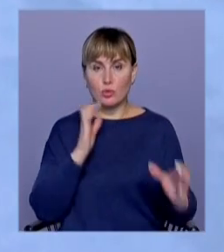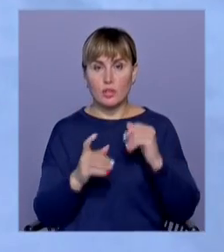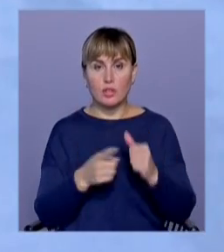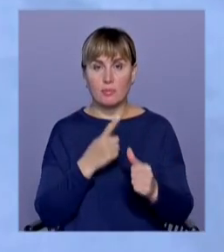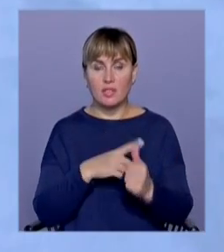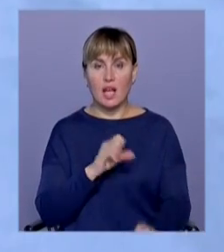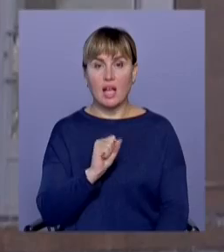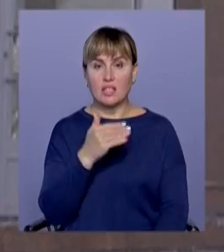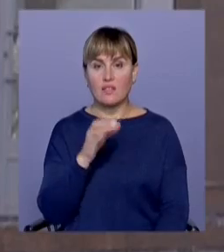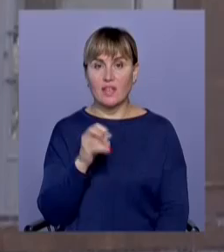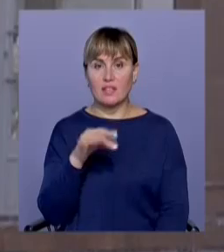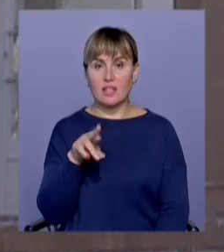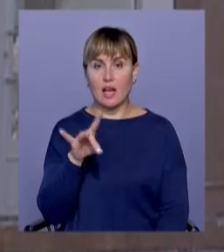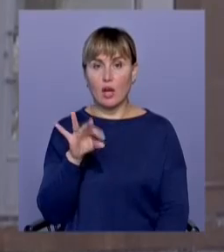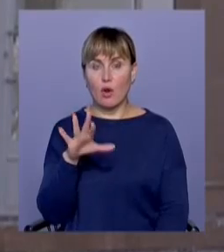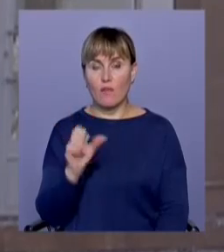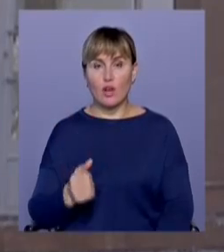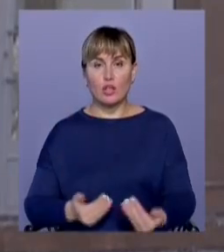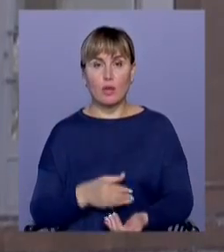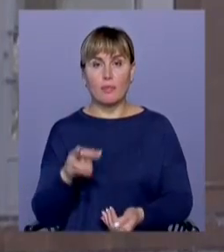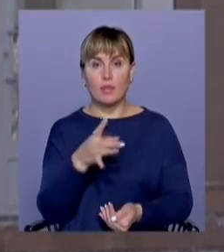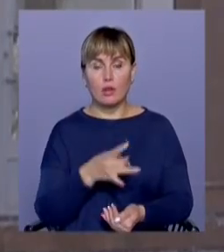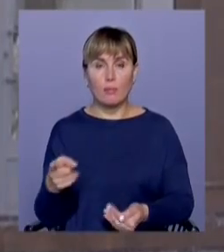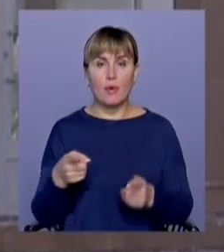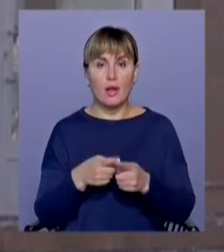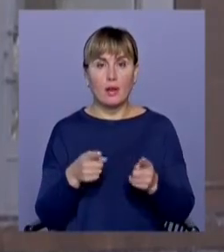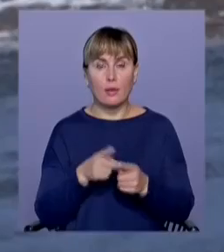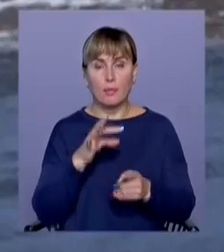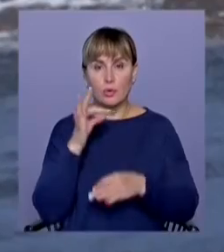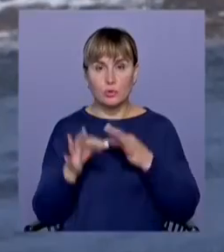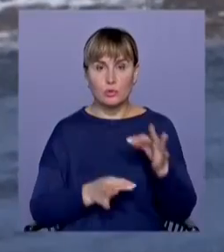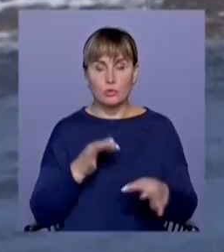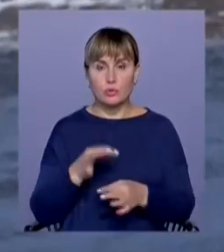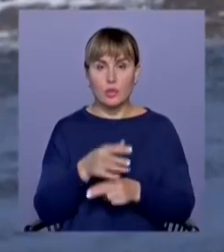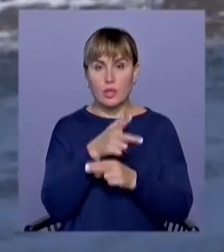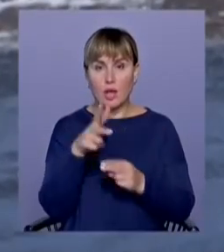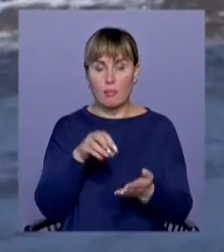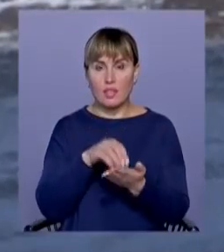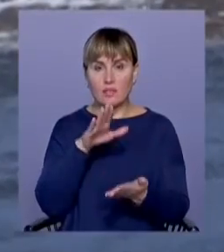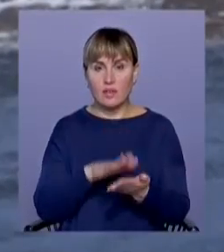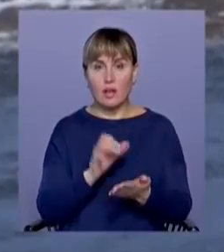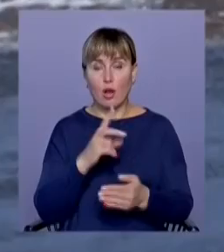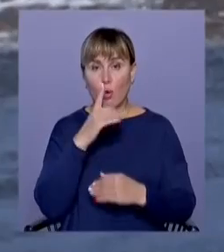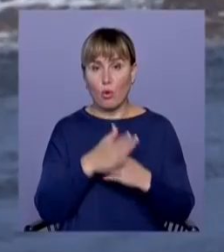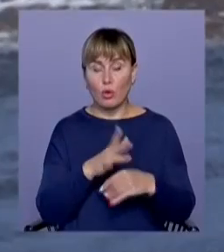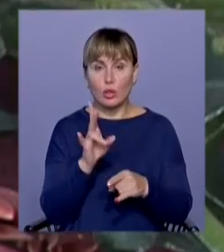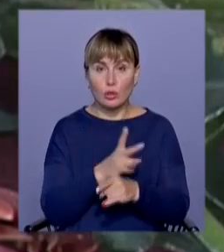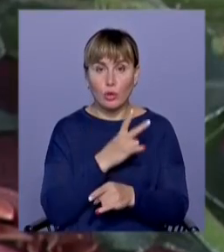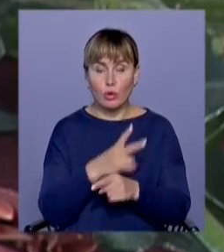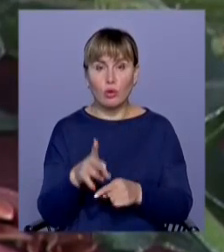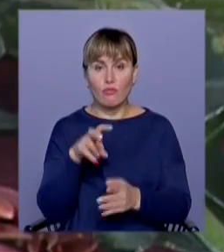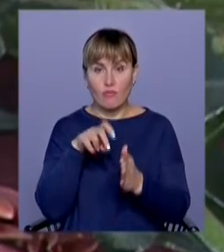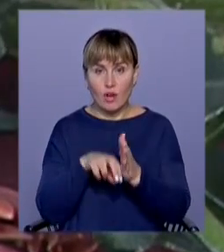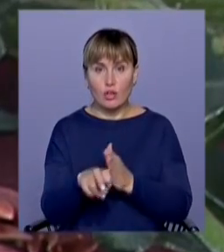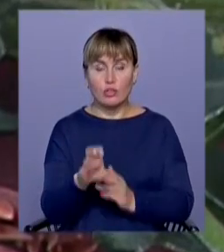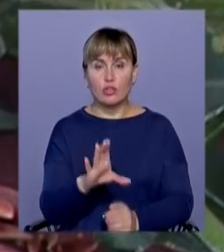имени Асфендиярова. Жилье в Медеусском районе он арендовал посуточно. Камеры зафиксировали, как около полуночи Химант вошел